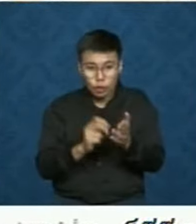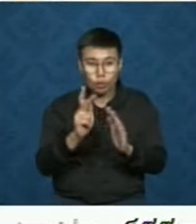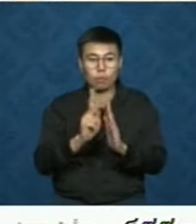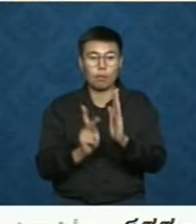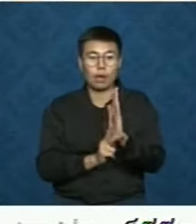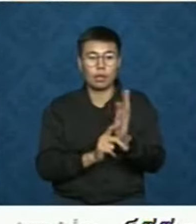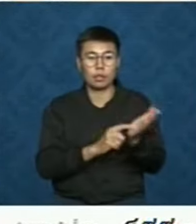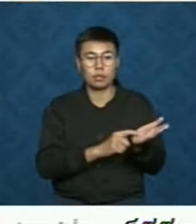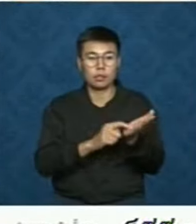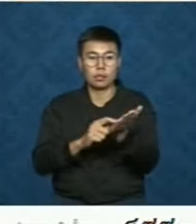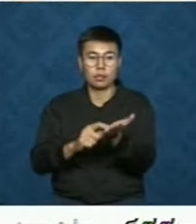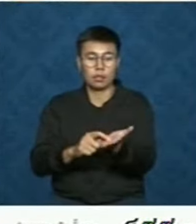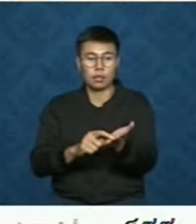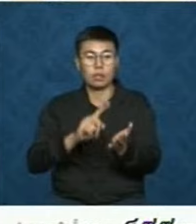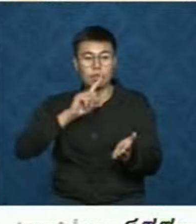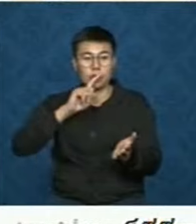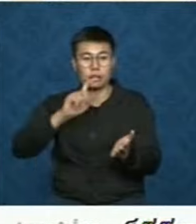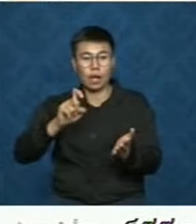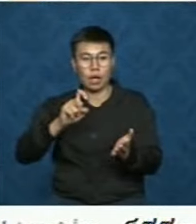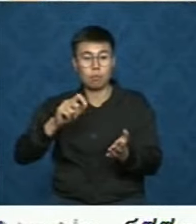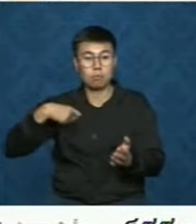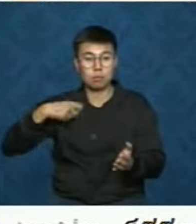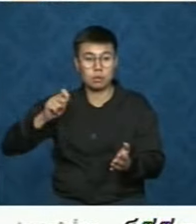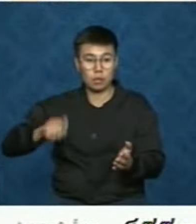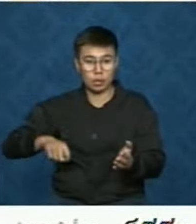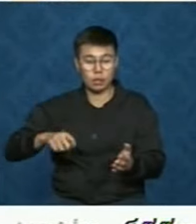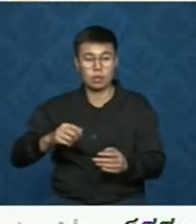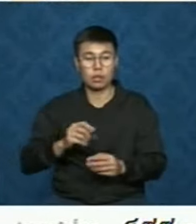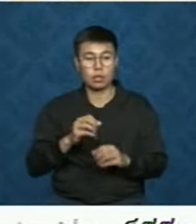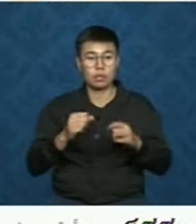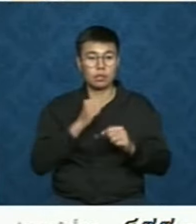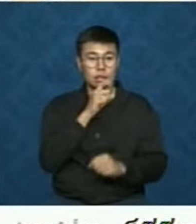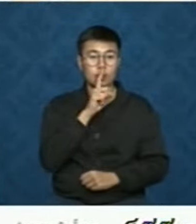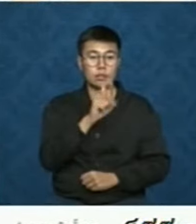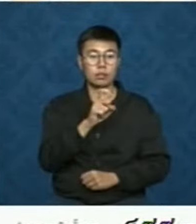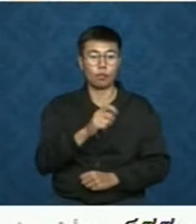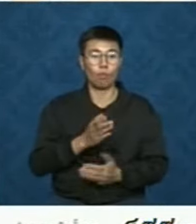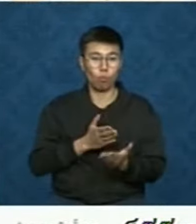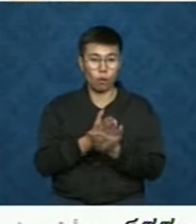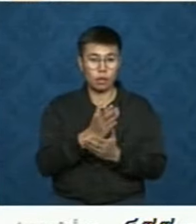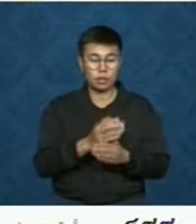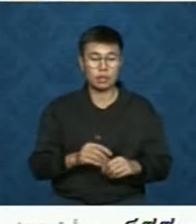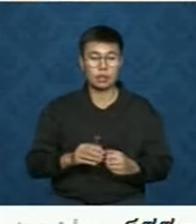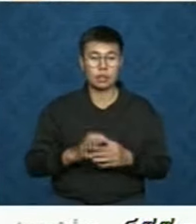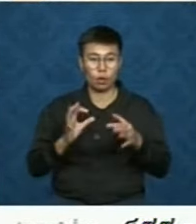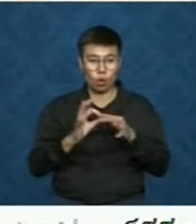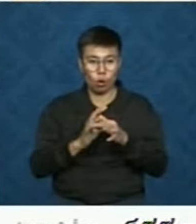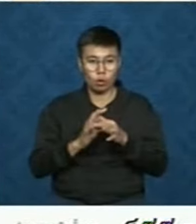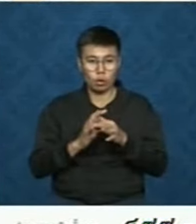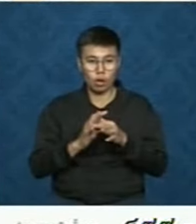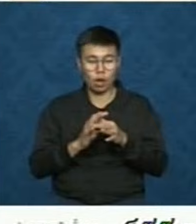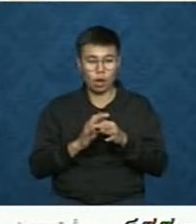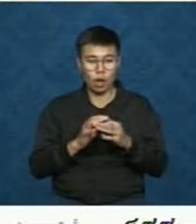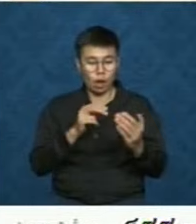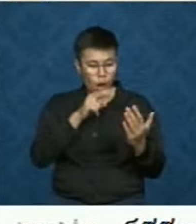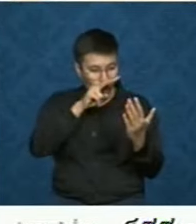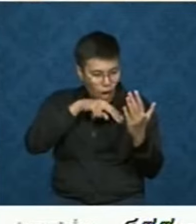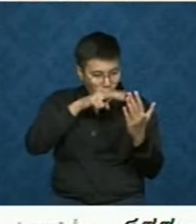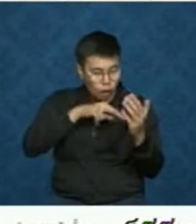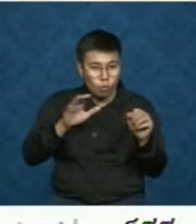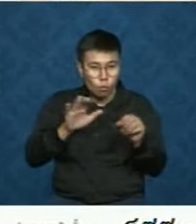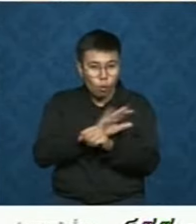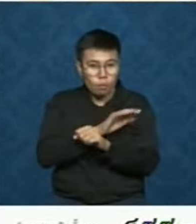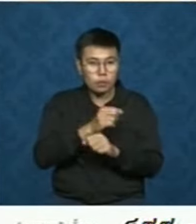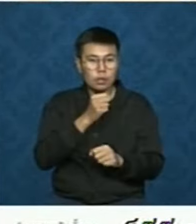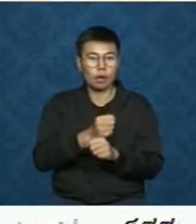ละฉบับนี่ต้องถามกฤษฎีกาต้องถามฝ่ายที่เกี่ยวข้องกับด้านกฎหมายเพื่อความรอบคอบแล้วให้มันเดินไปถูก